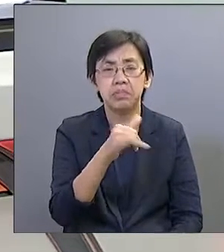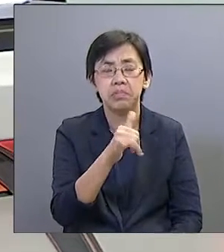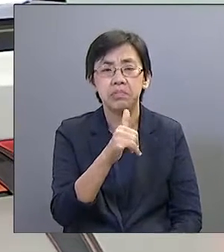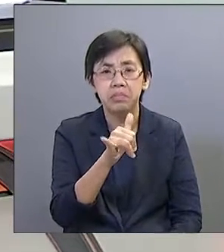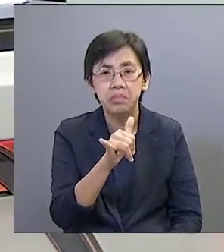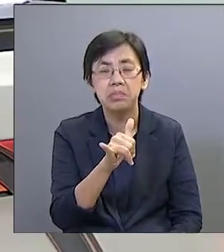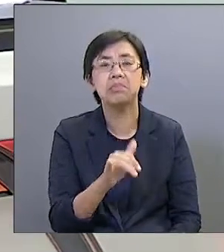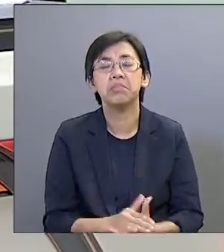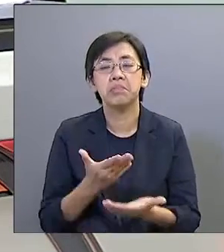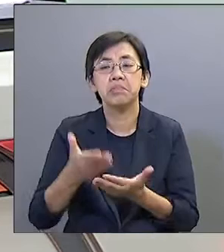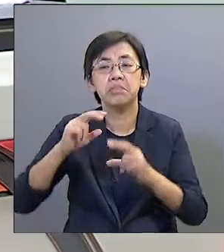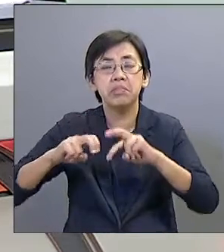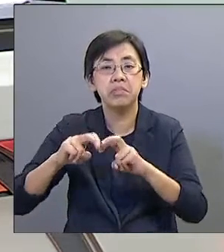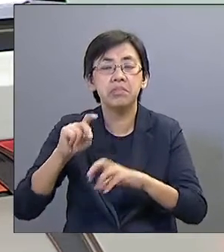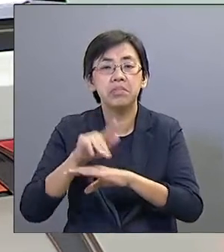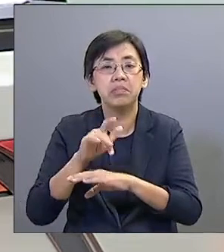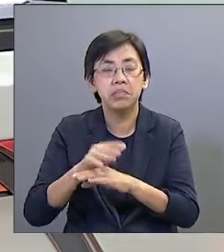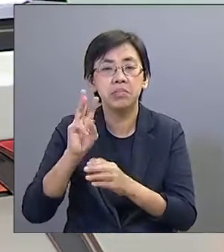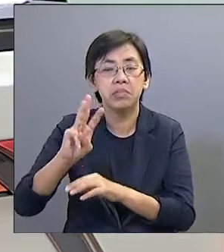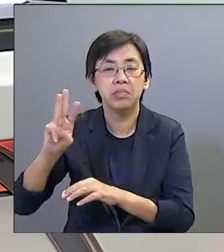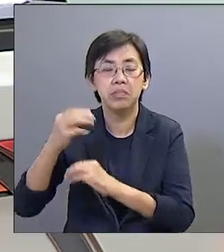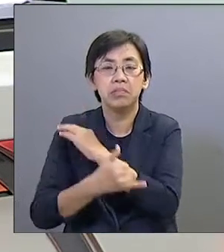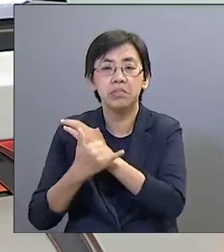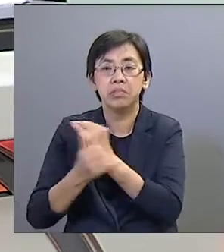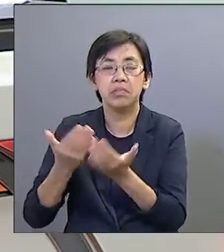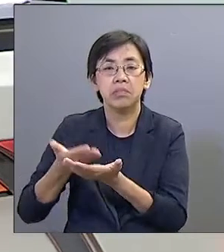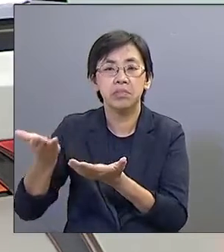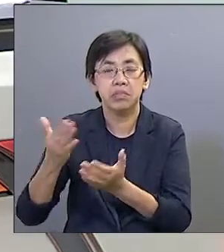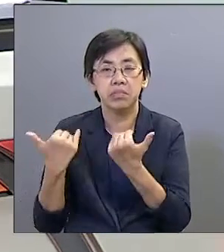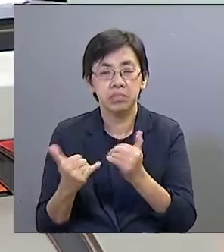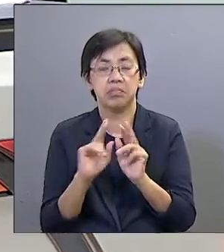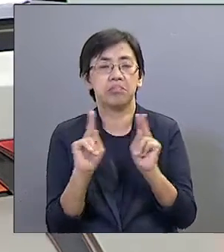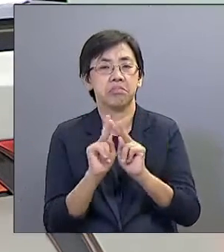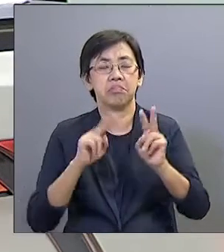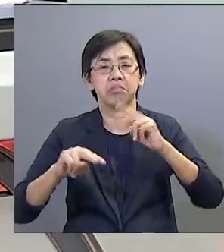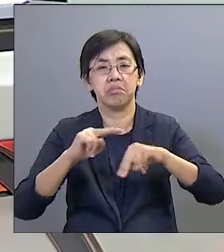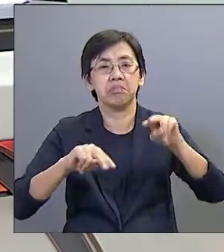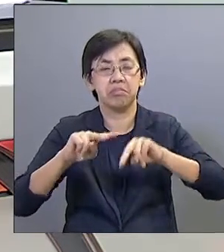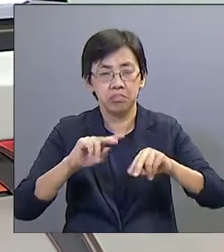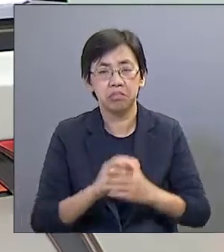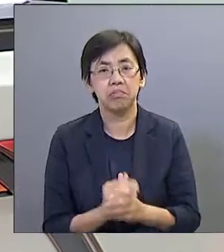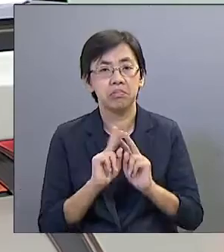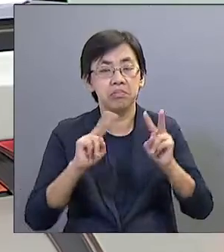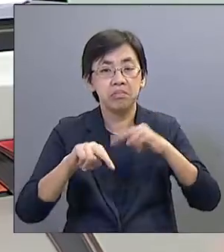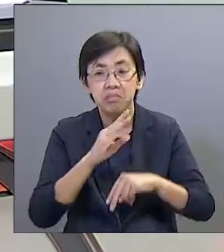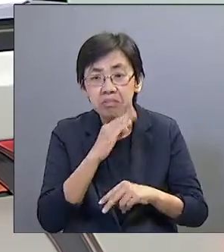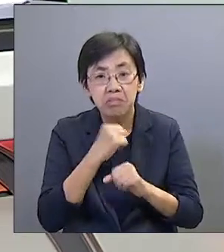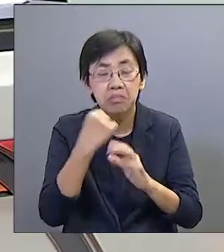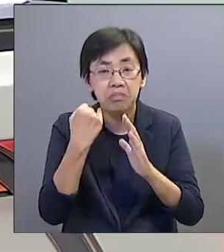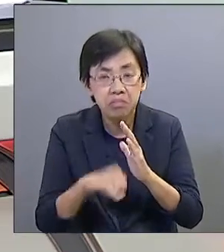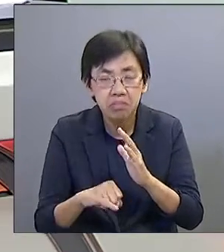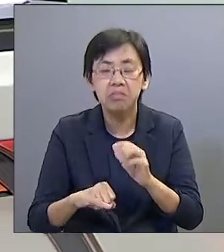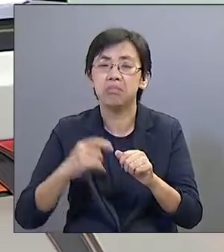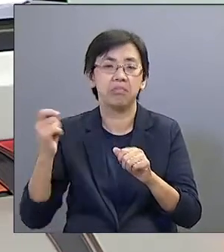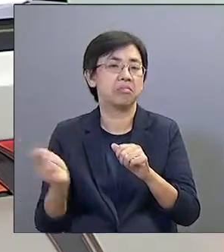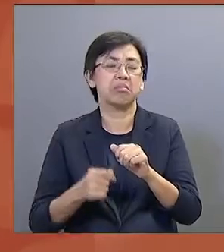ข่ายซื้อผลงานวิจัยออนไน์จากเว็ไตต่างประเทศนะคะตอนนมีการตั้งกรรมการสอบข้เทจจริง ถ้าพบกระทําผิจะลงโทษ